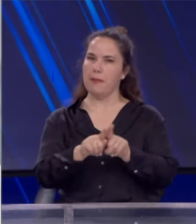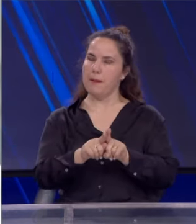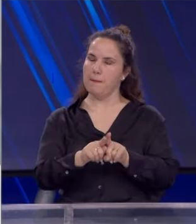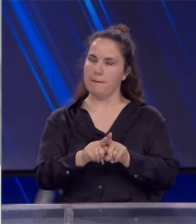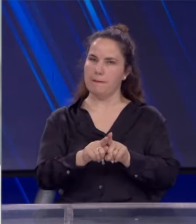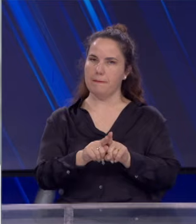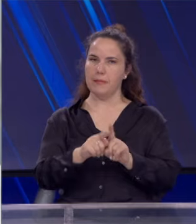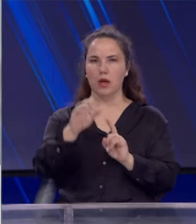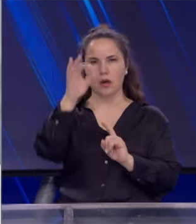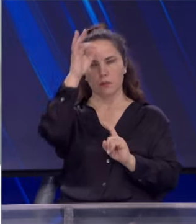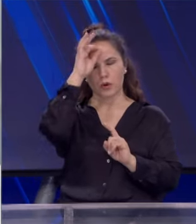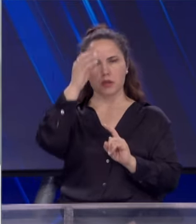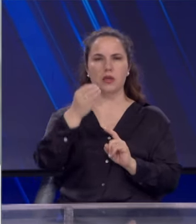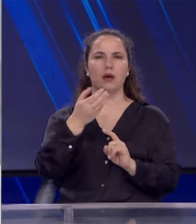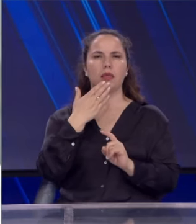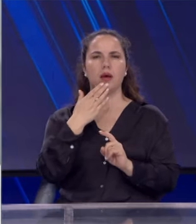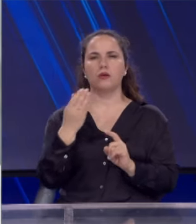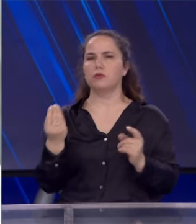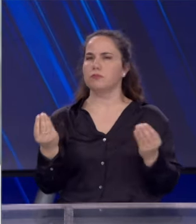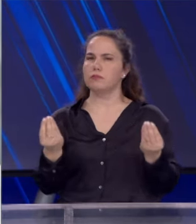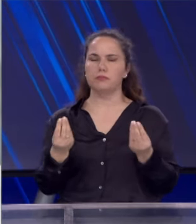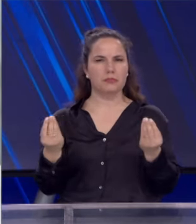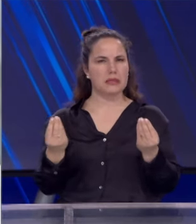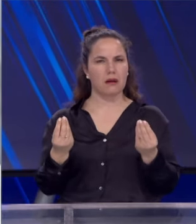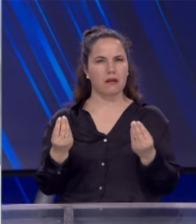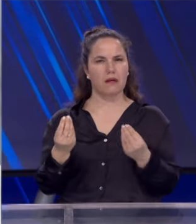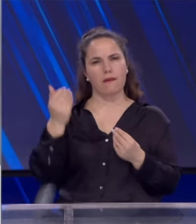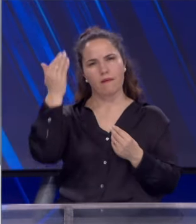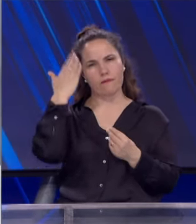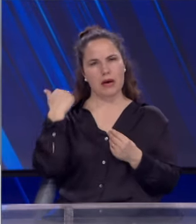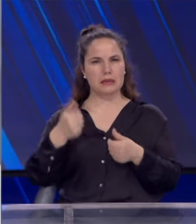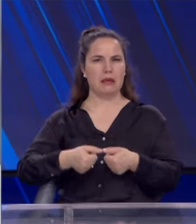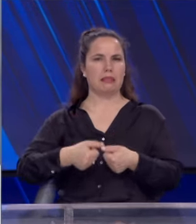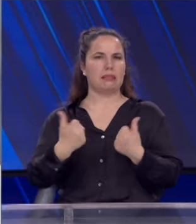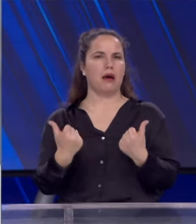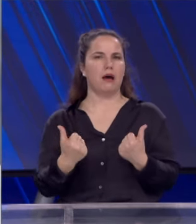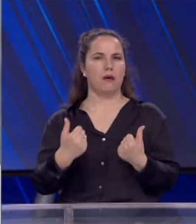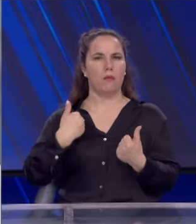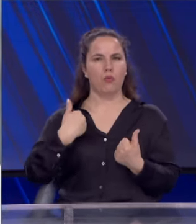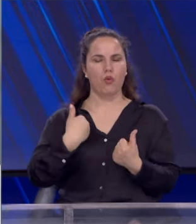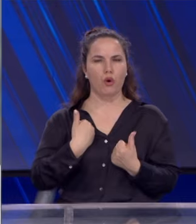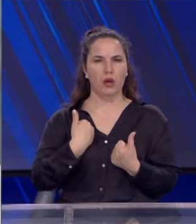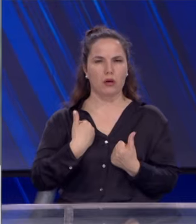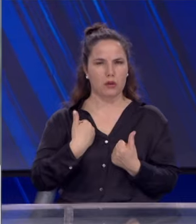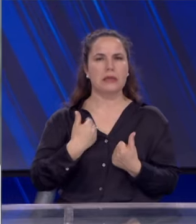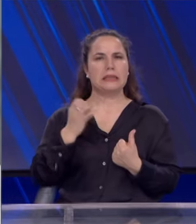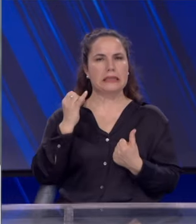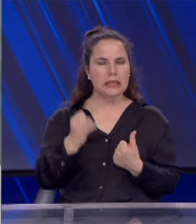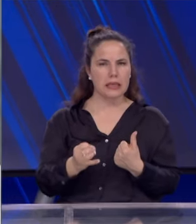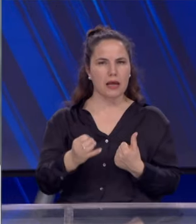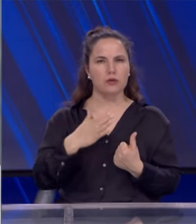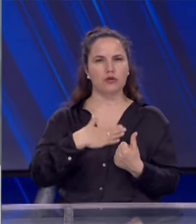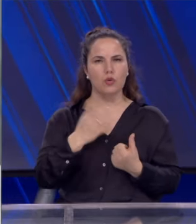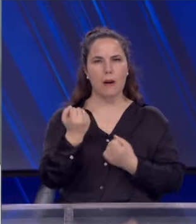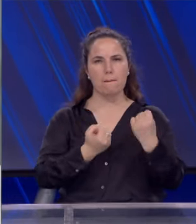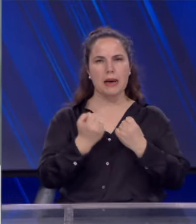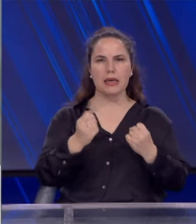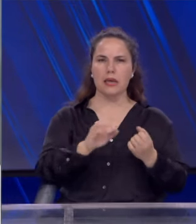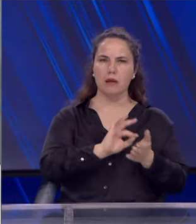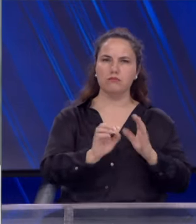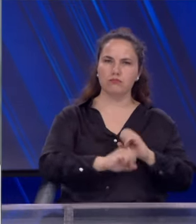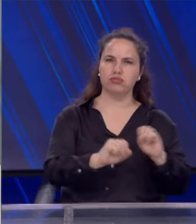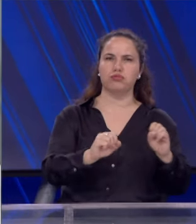nga policia bëjnë me dije se shkak për ngjarjen është bërë ndarja autores nga 42 vjeçari. Ajo ka deklaruar se i kishte blerë atij makinë dhe